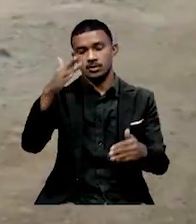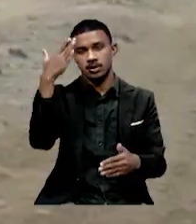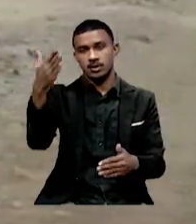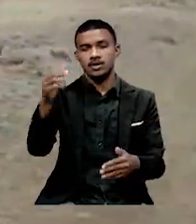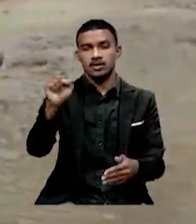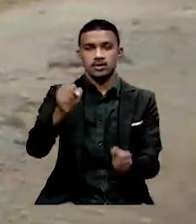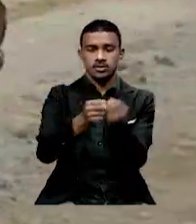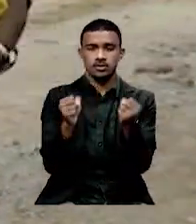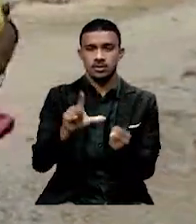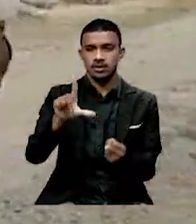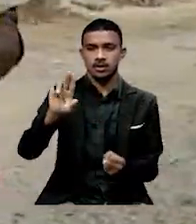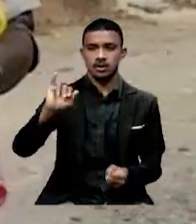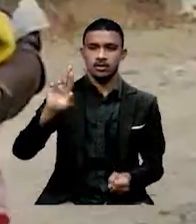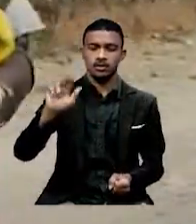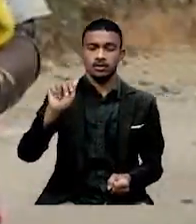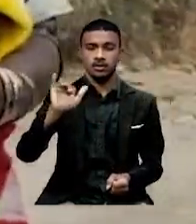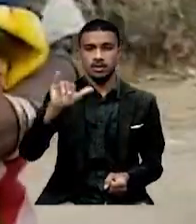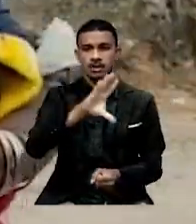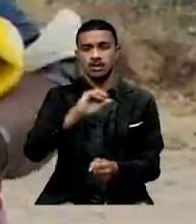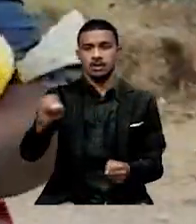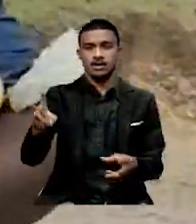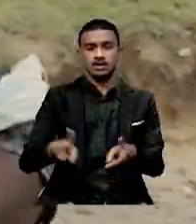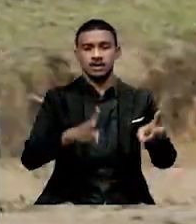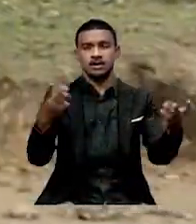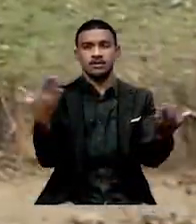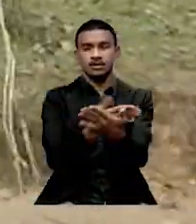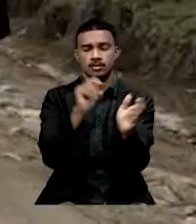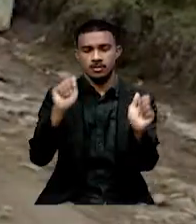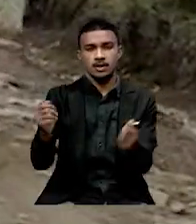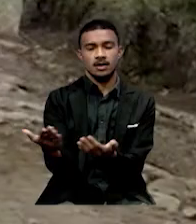Liurai estrada fong nemos bele ona hakman agrikultor